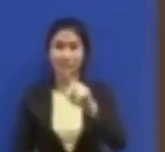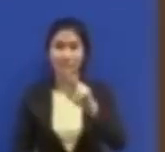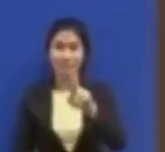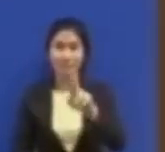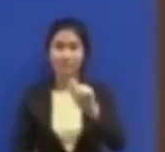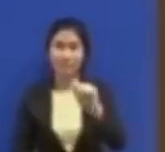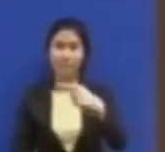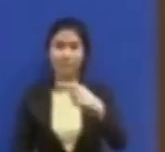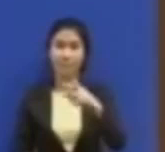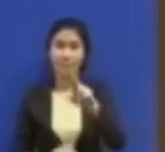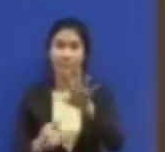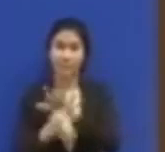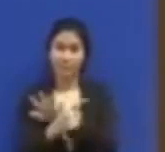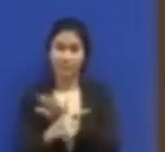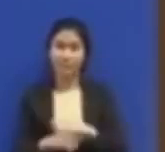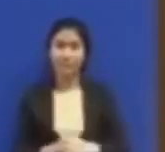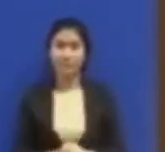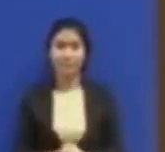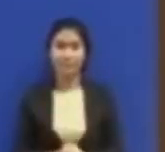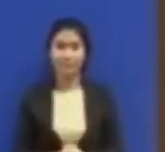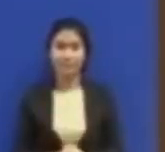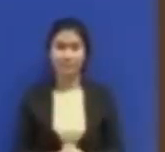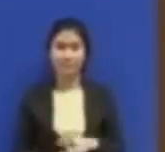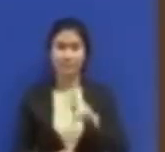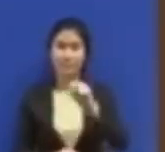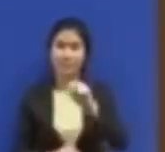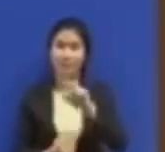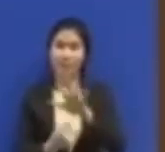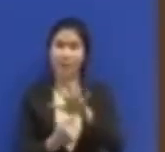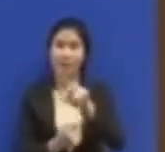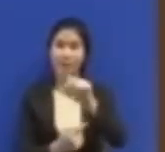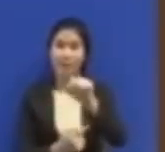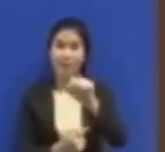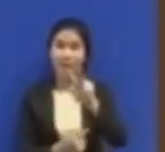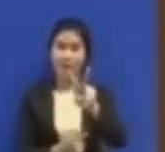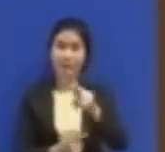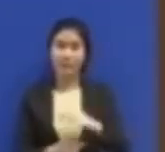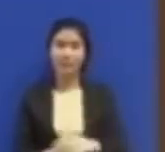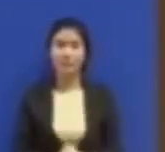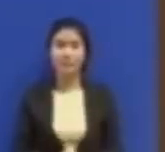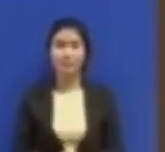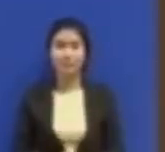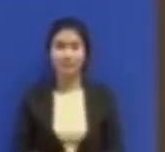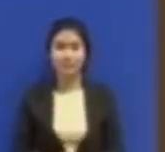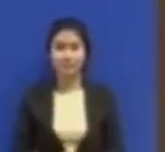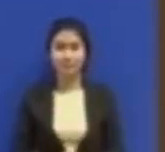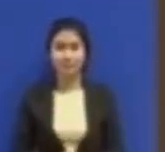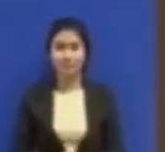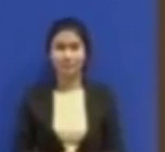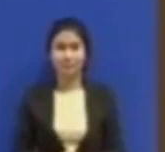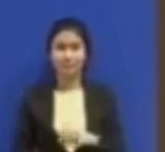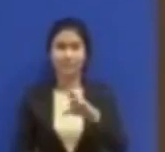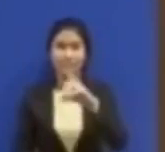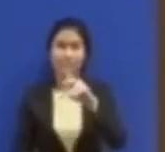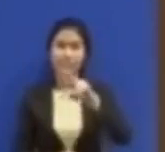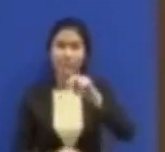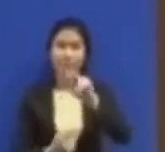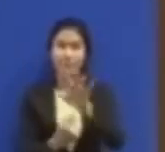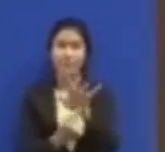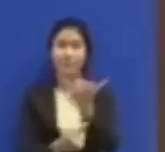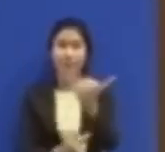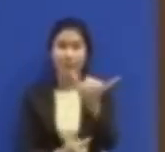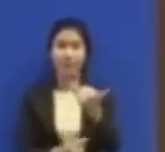ด55พลเอกณัฐอินทระเจริญ56พลเอกดนัยมีชูเว